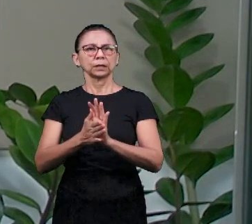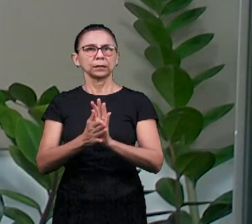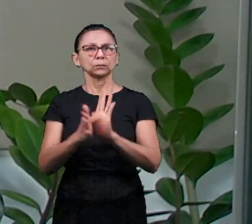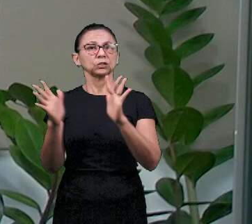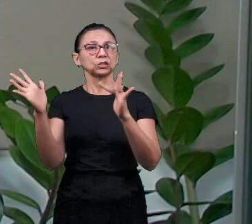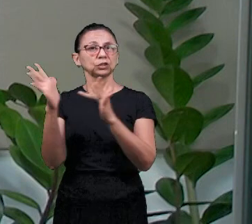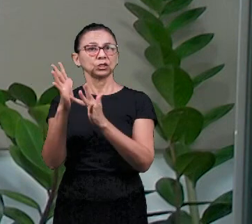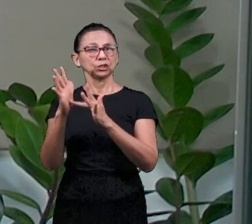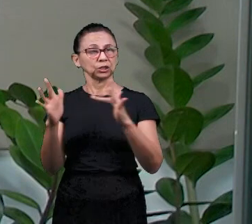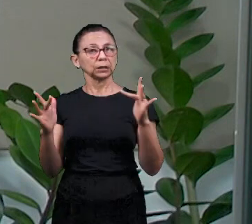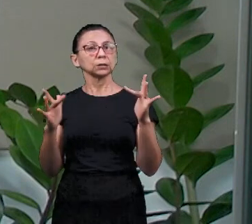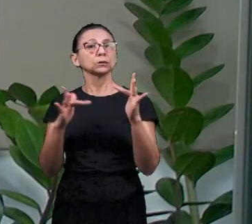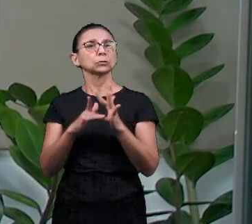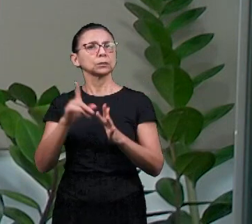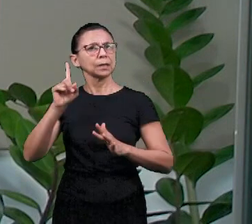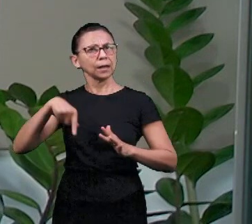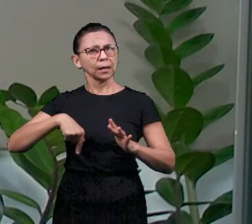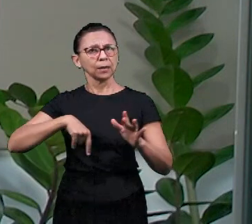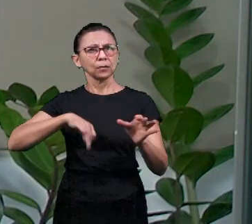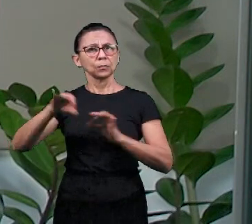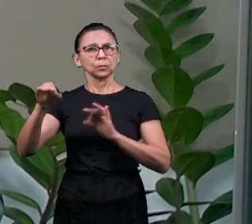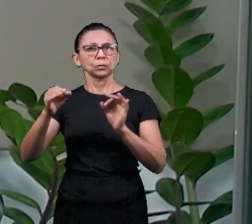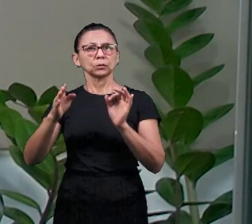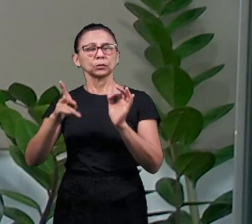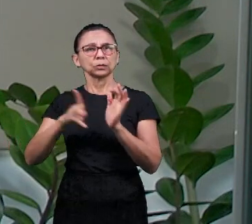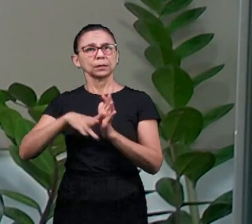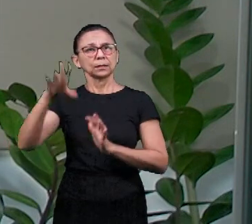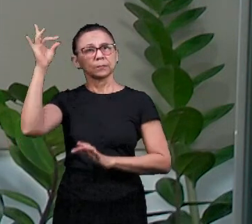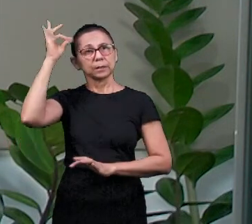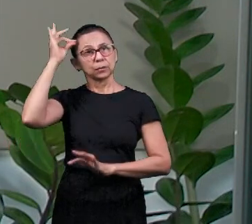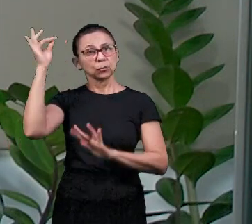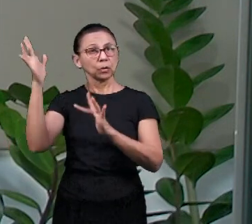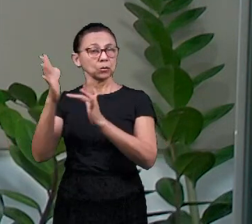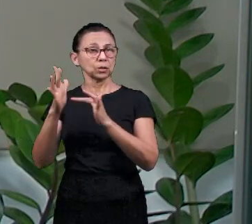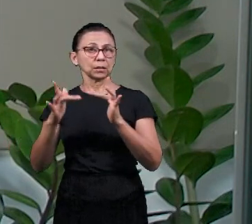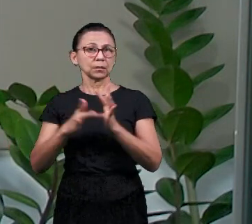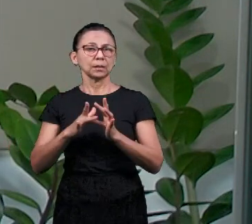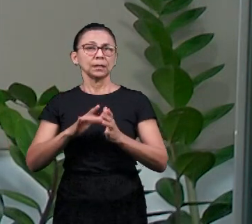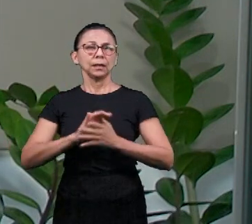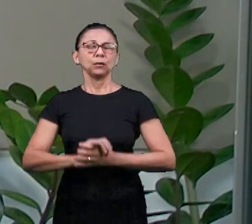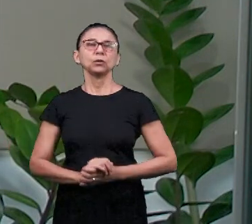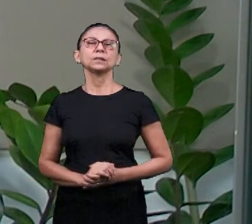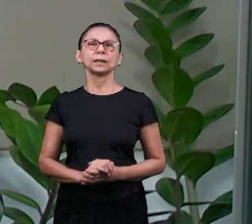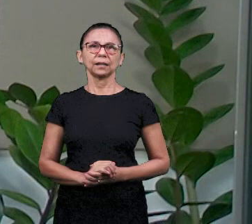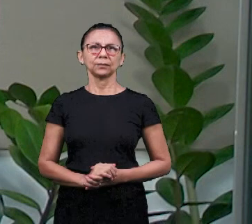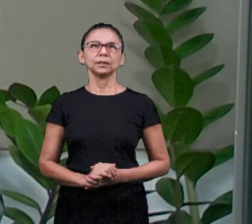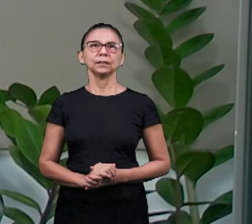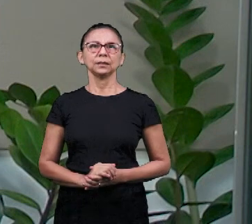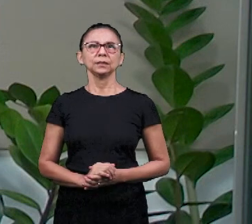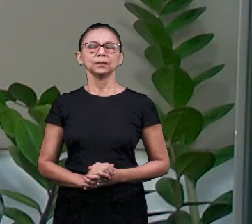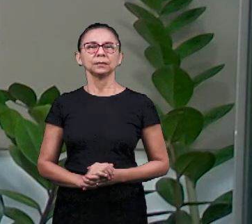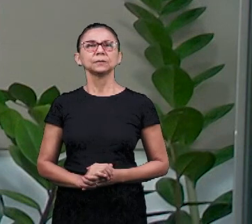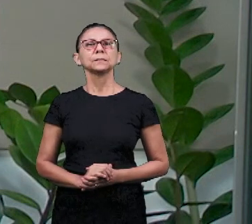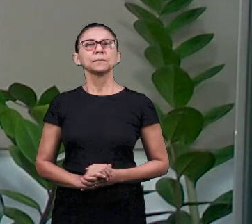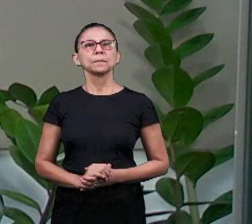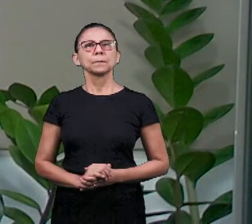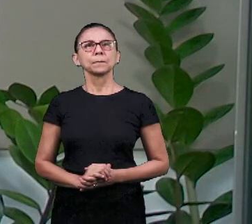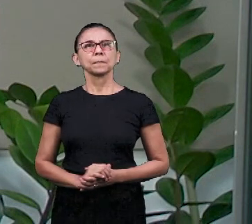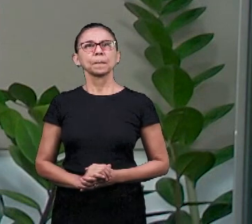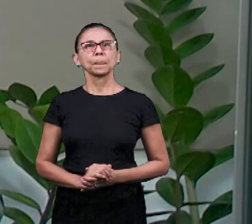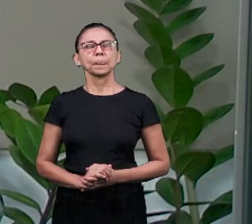projet spirituel. Donc, il est antichrist parce qu'il ne veut pas dire qu'il est contre Christ.